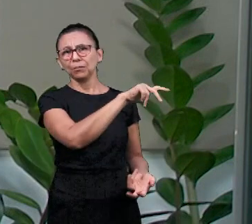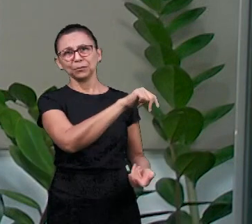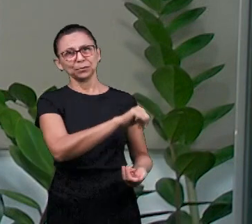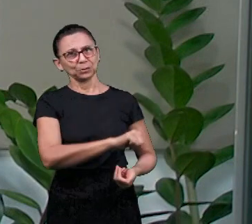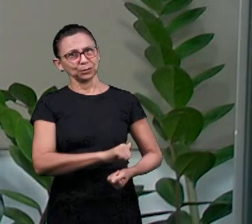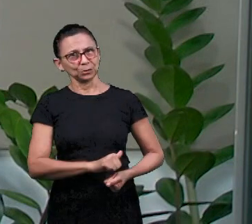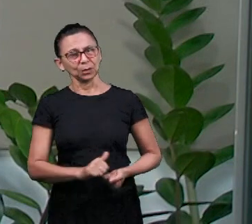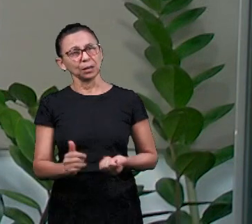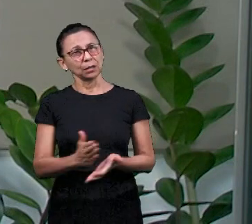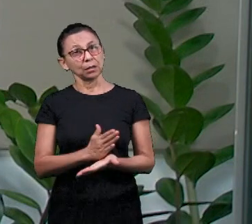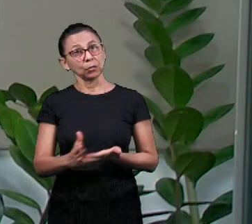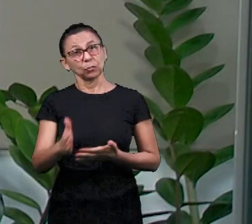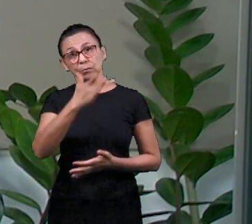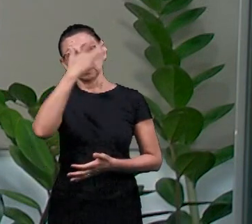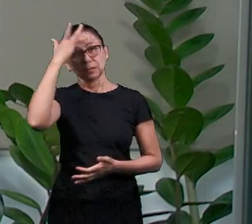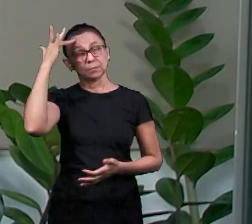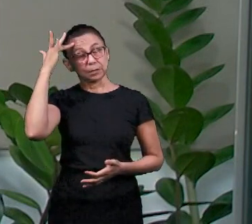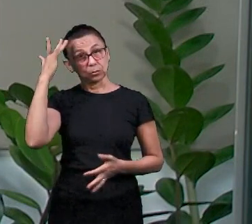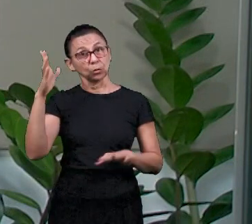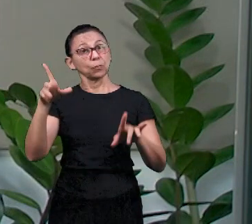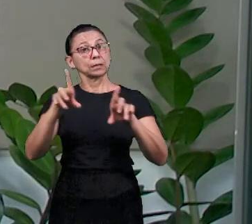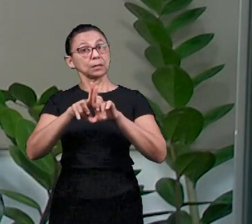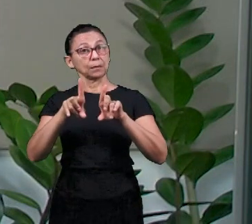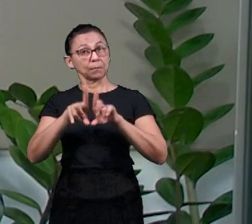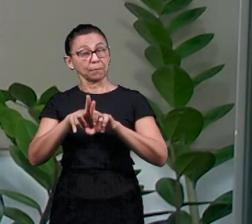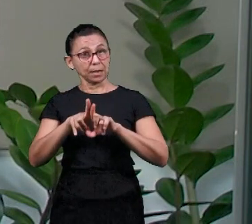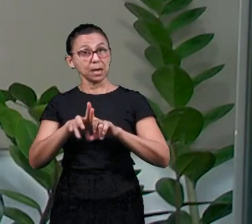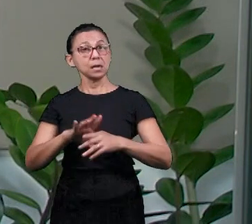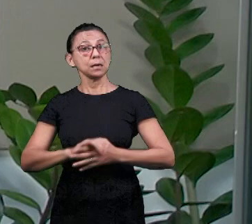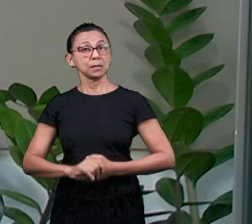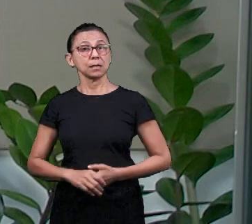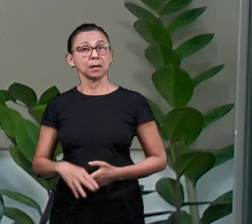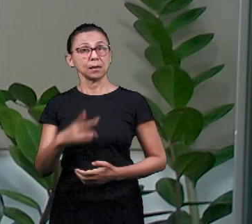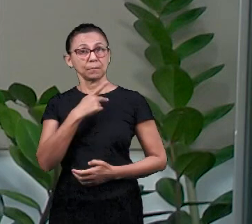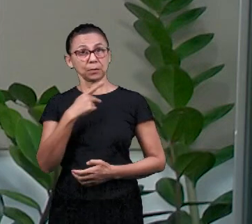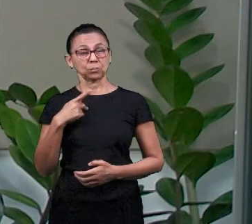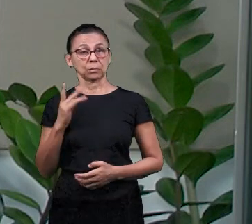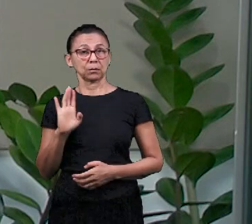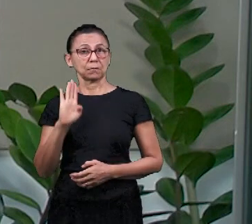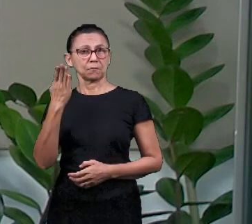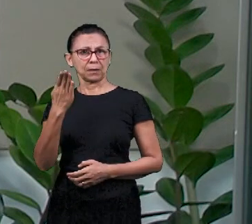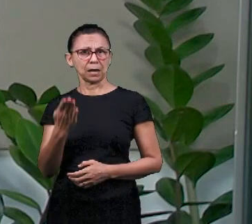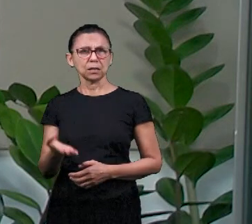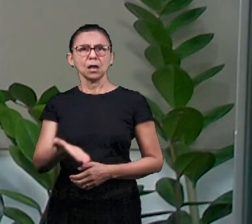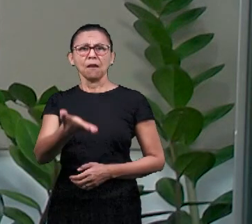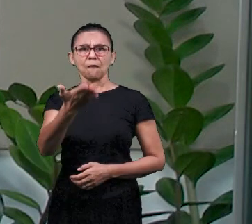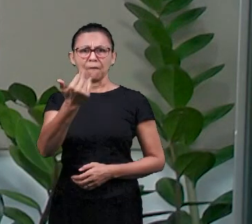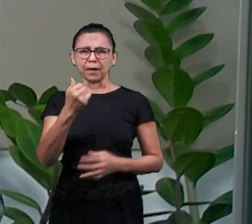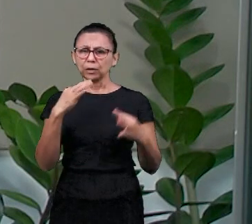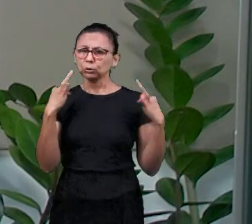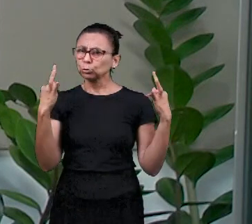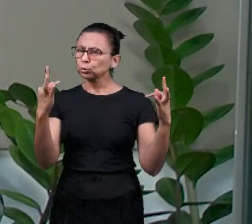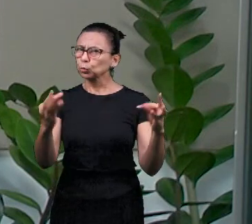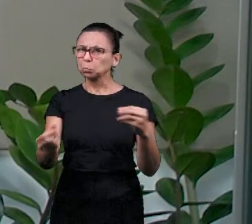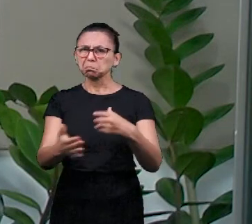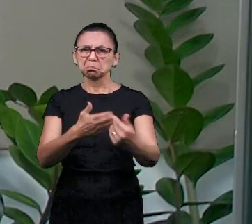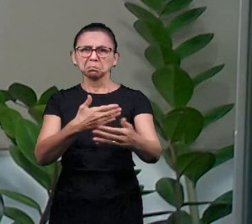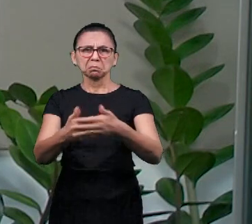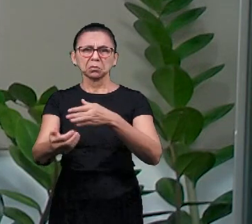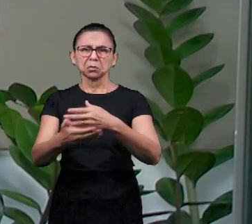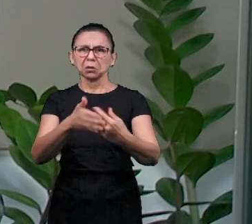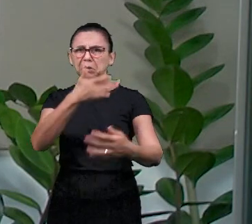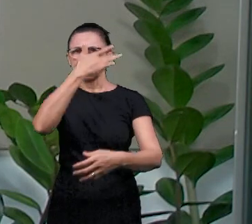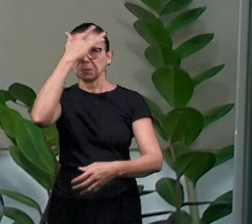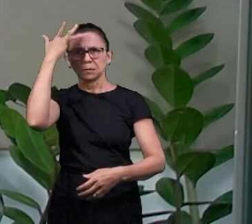même vont proposer la Sainte Seine. La Sainte Seine, c'est pour tout le monde. On n'a pas besoin de prouver quoi que ce